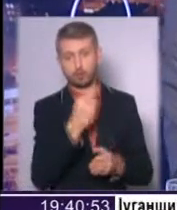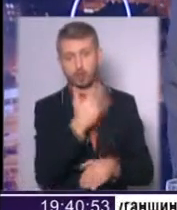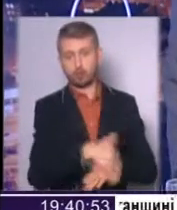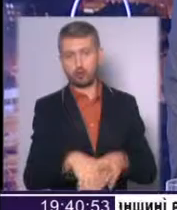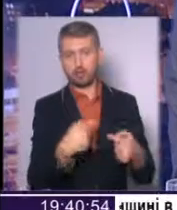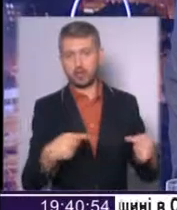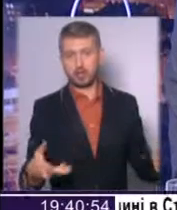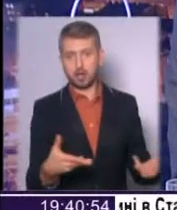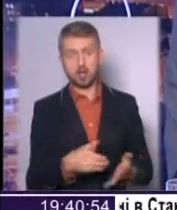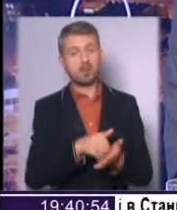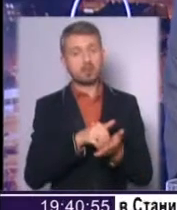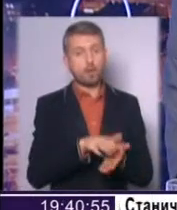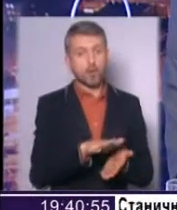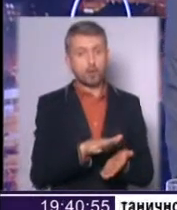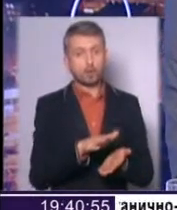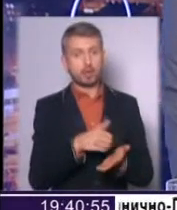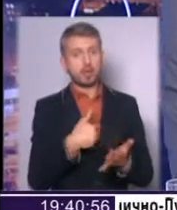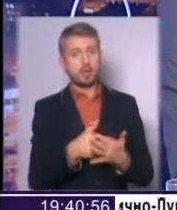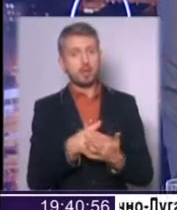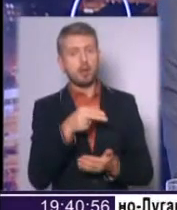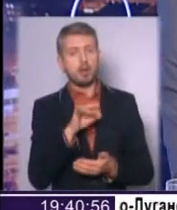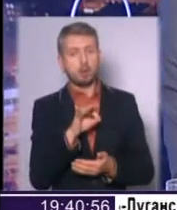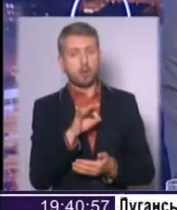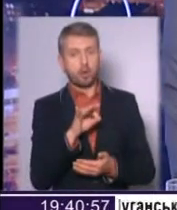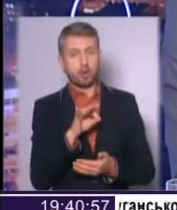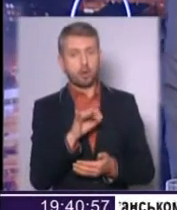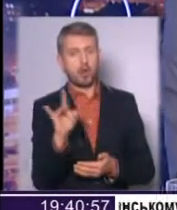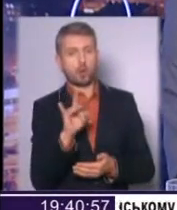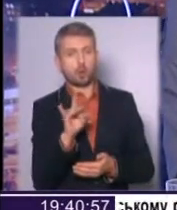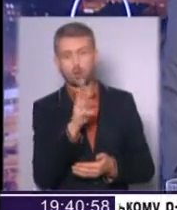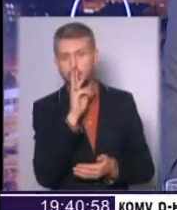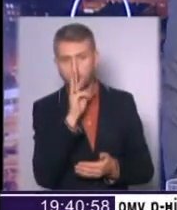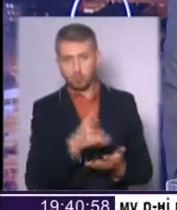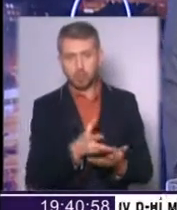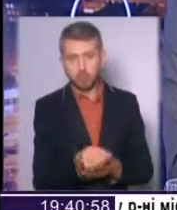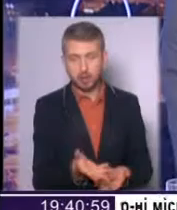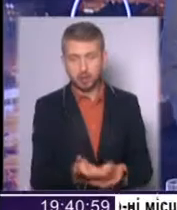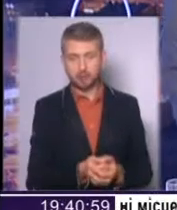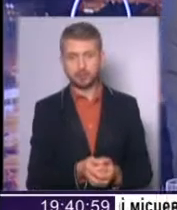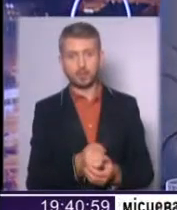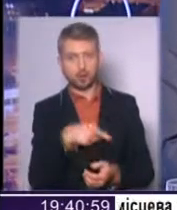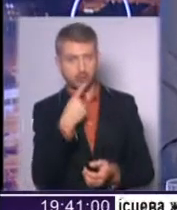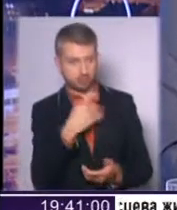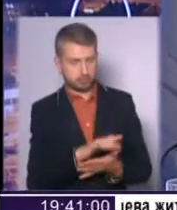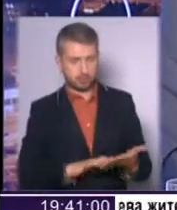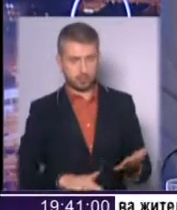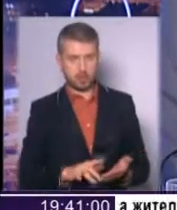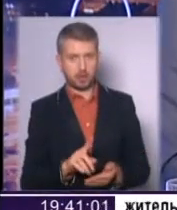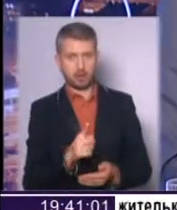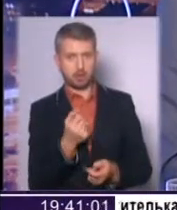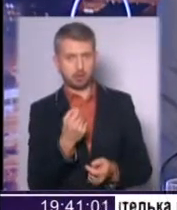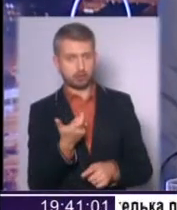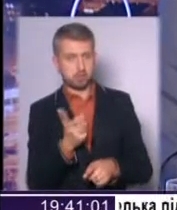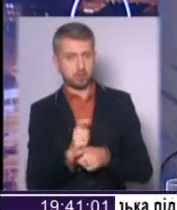моменти. Я розумію, але ви розумієте, наприклад, відмовляють там, наприклад, по складу сім'ї, та каже, от чоловік не може оформити, тому що в нього вимагають про